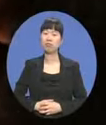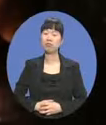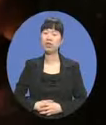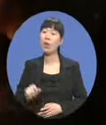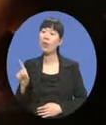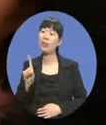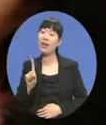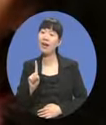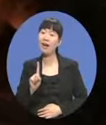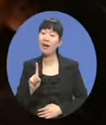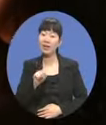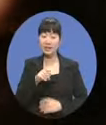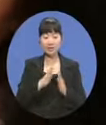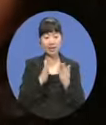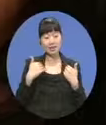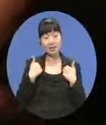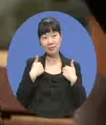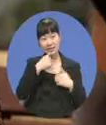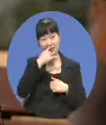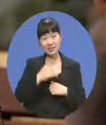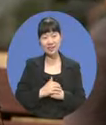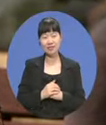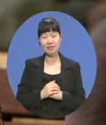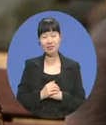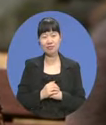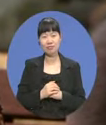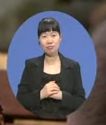어때? 이책 재밌지?